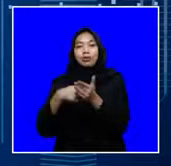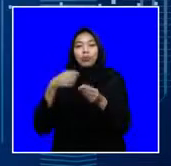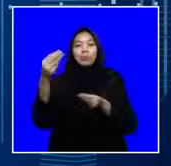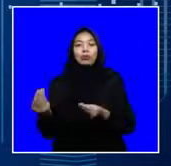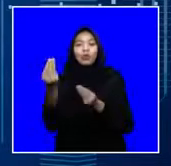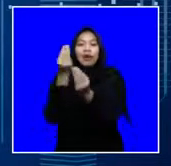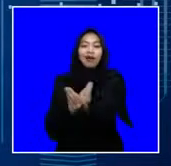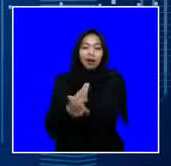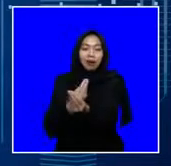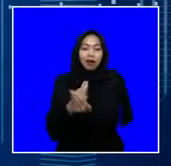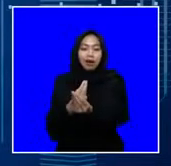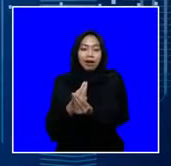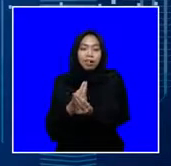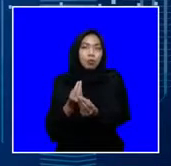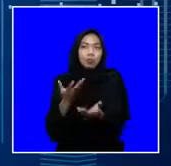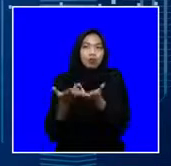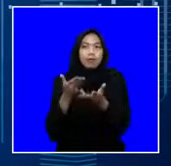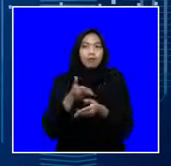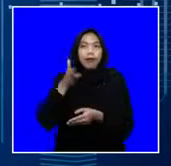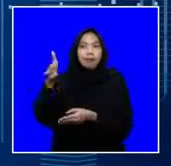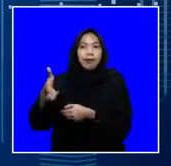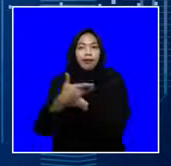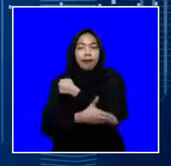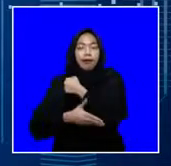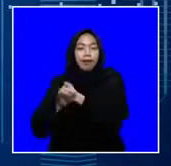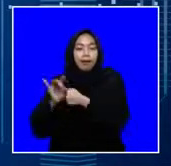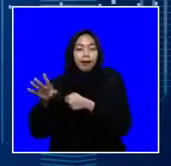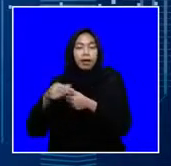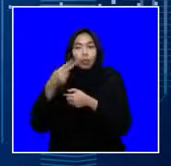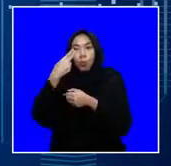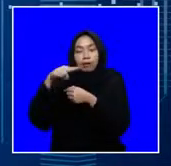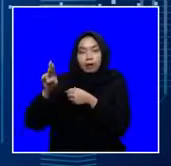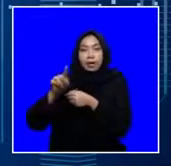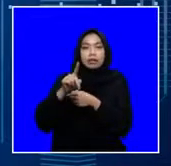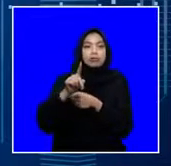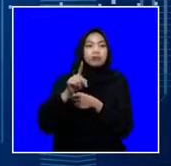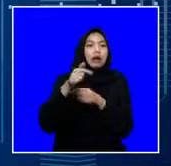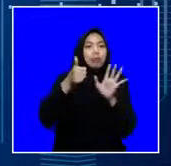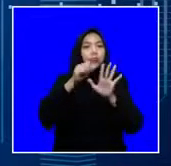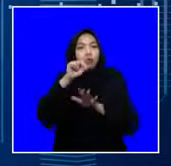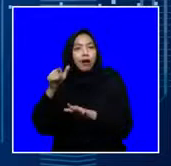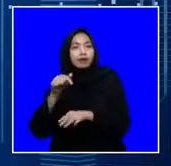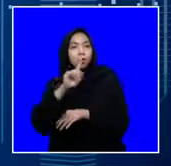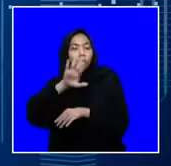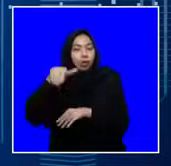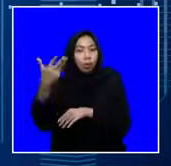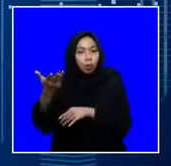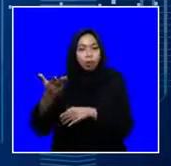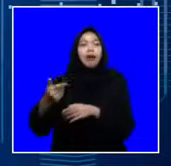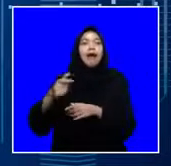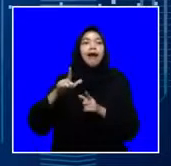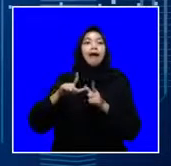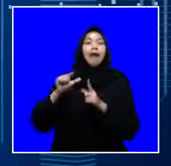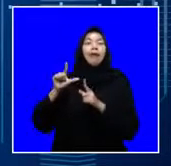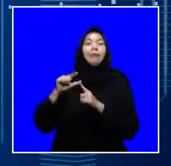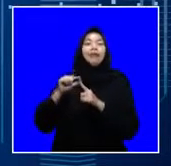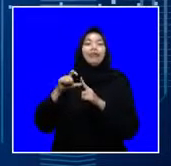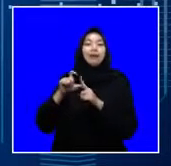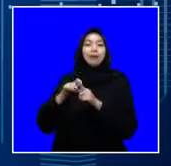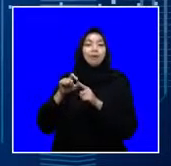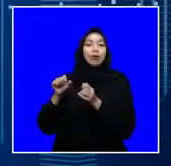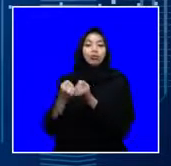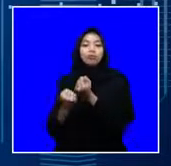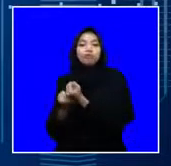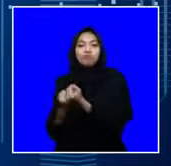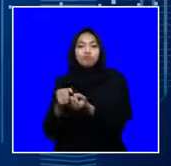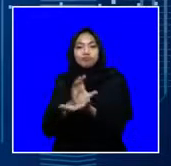kita mengambil satu semester atau bahkan dua semester di luar negeri, dan ini bisa didanai oleh LPDP. Dan keempat adalah di dalam domestik, ya di